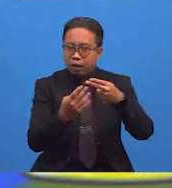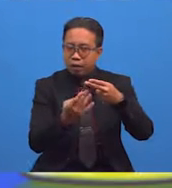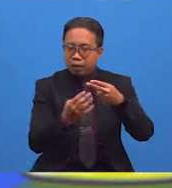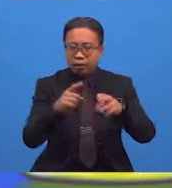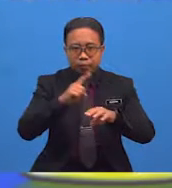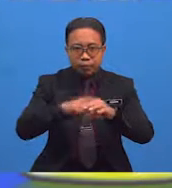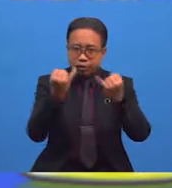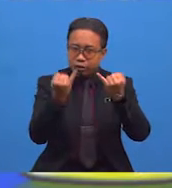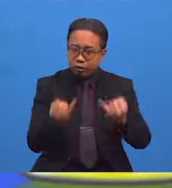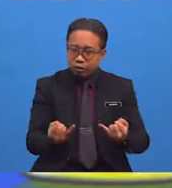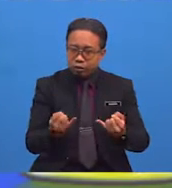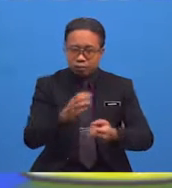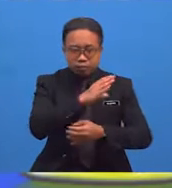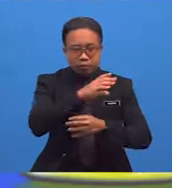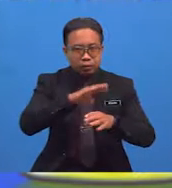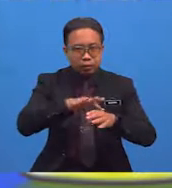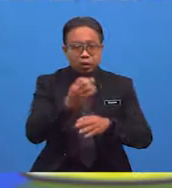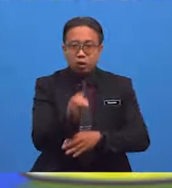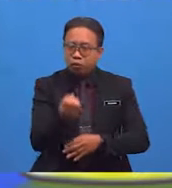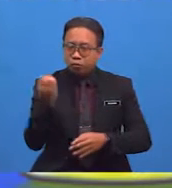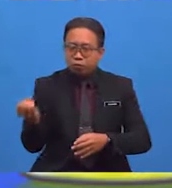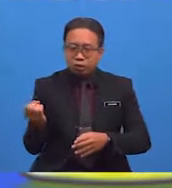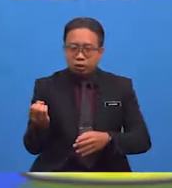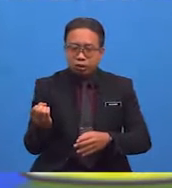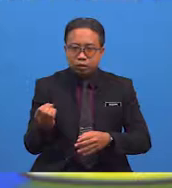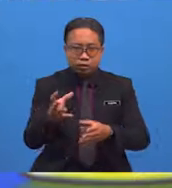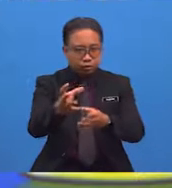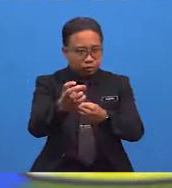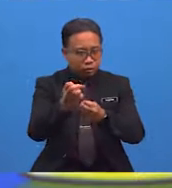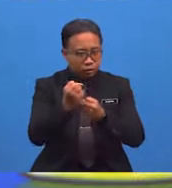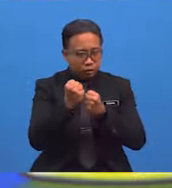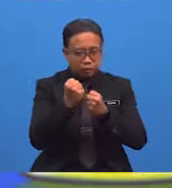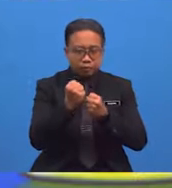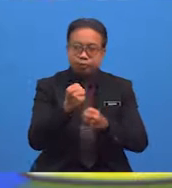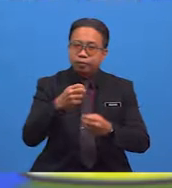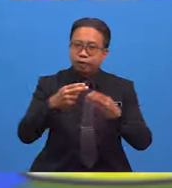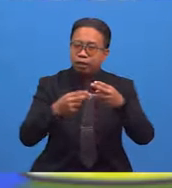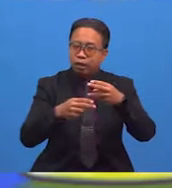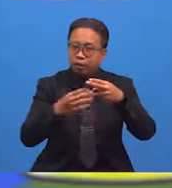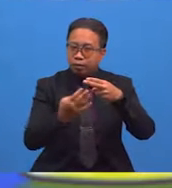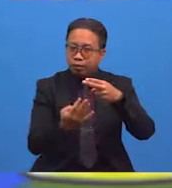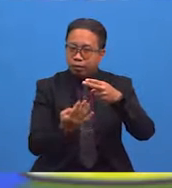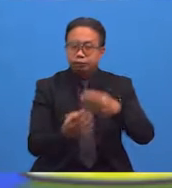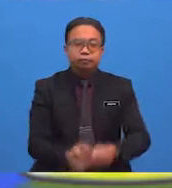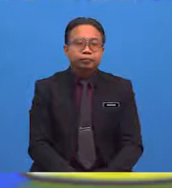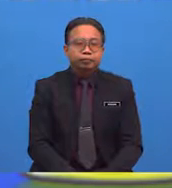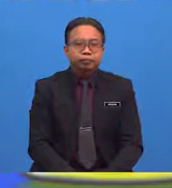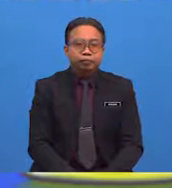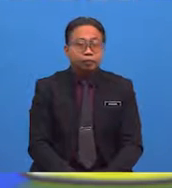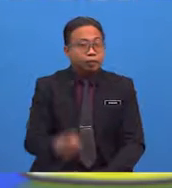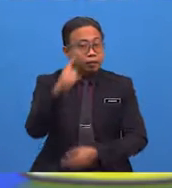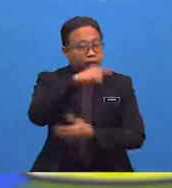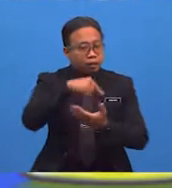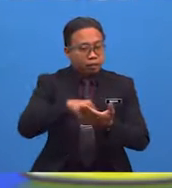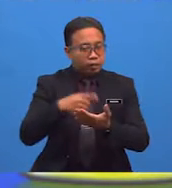dan kesan permukaan objek terhadap penyerapan dan pembebasan haba. Dan pada hari